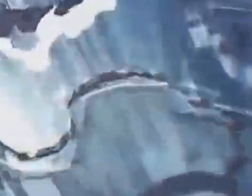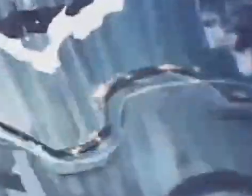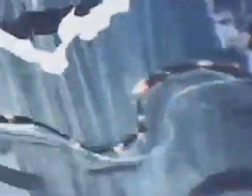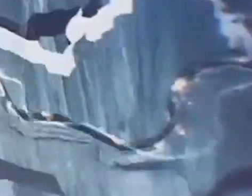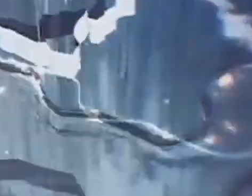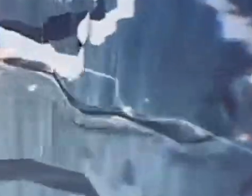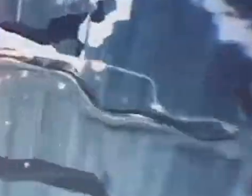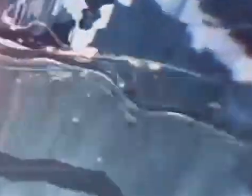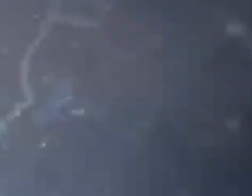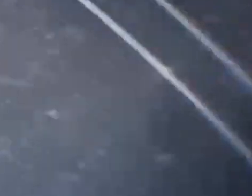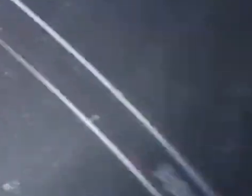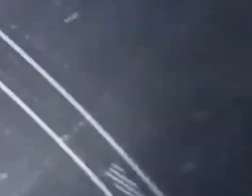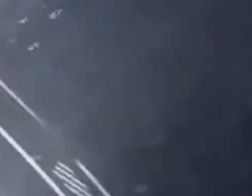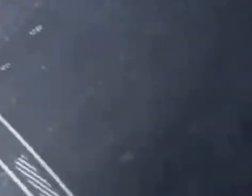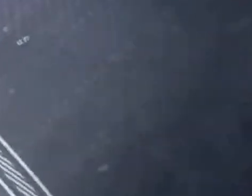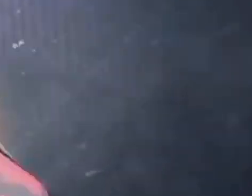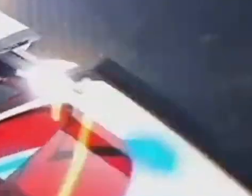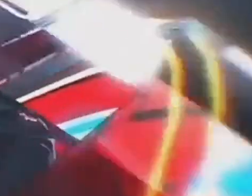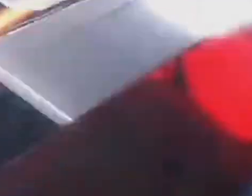ام